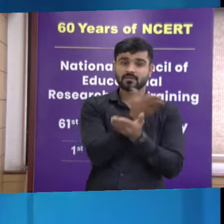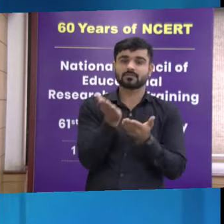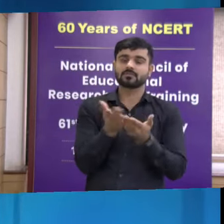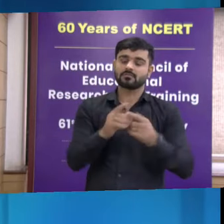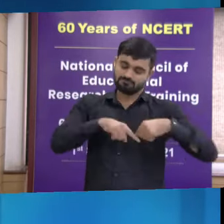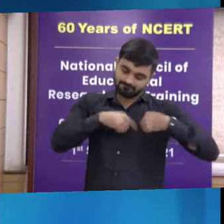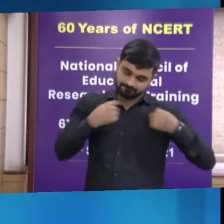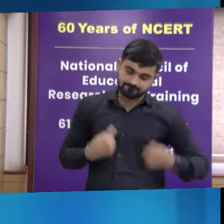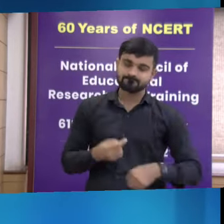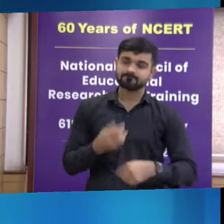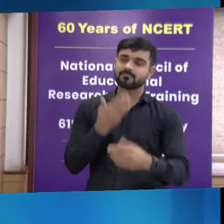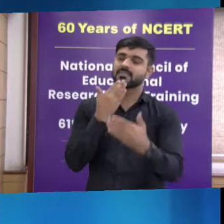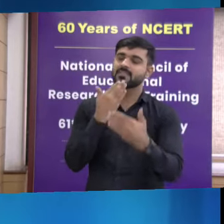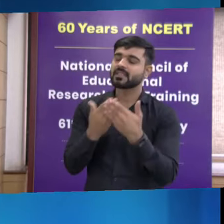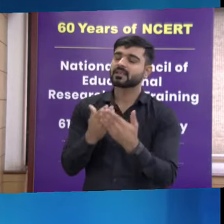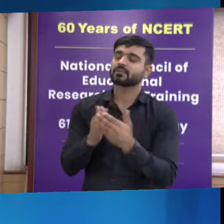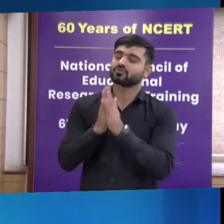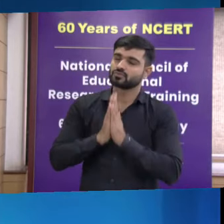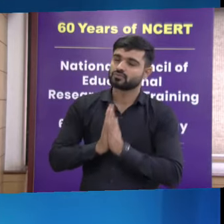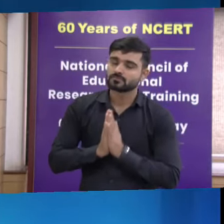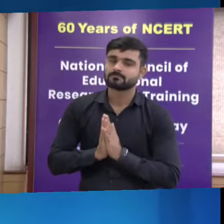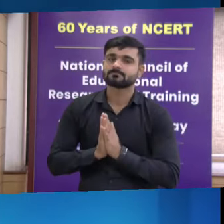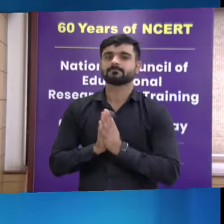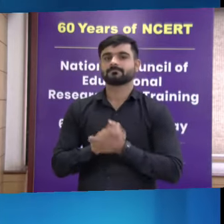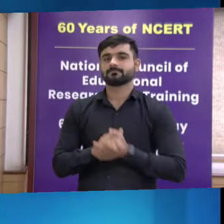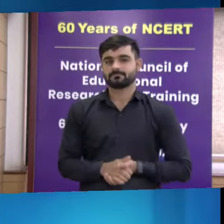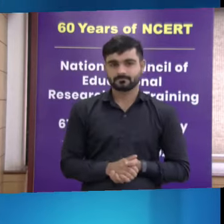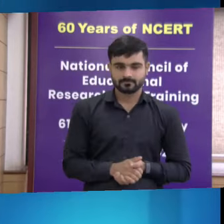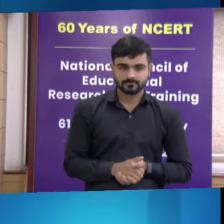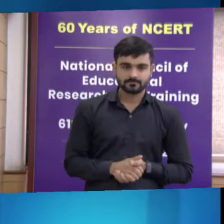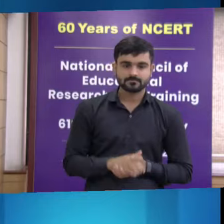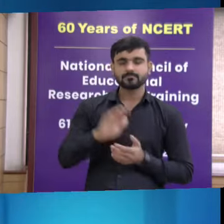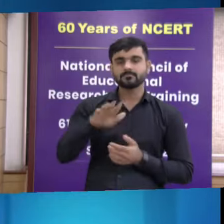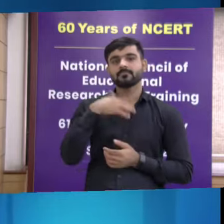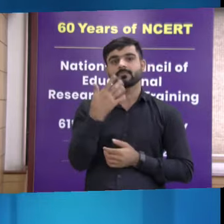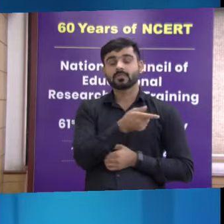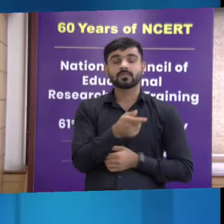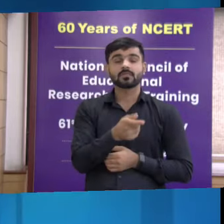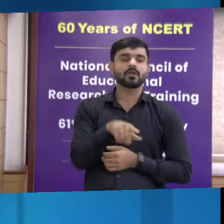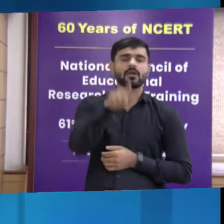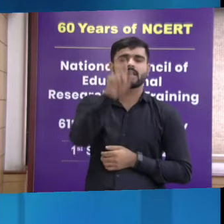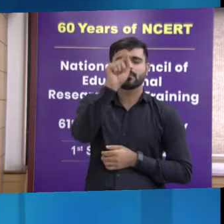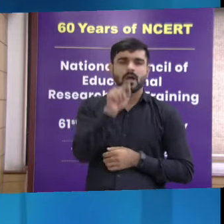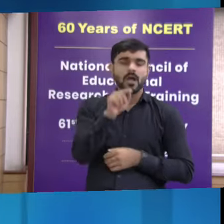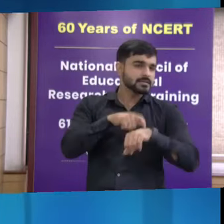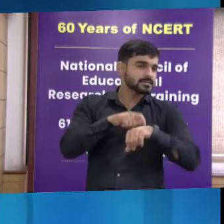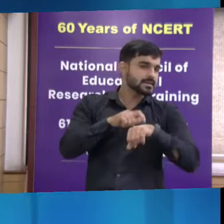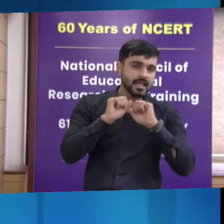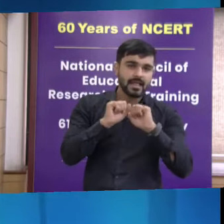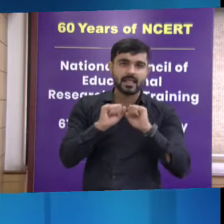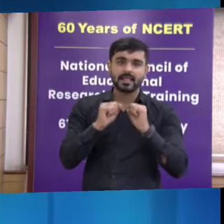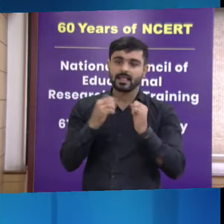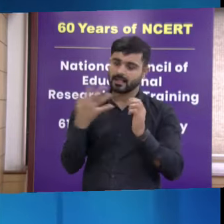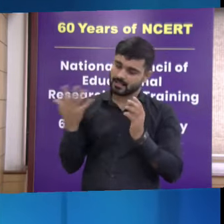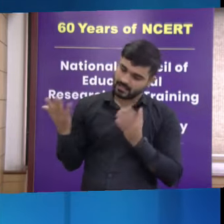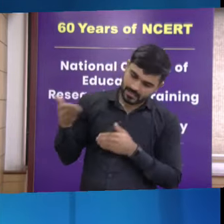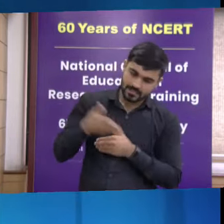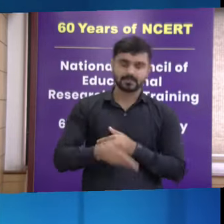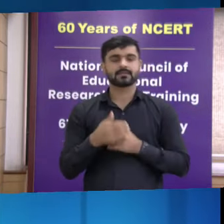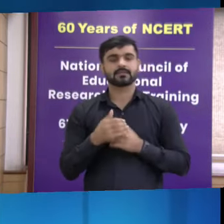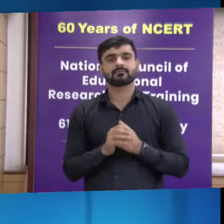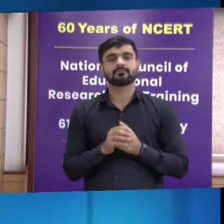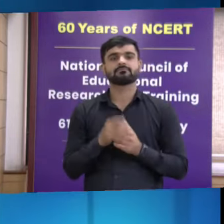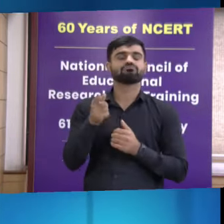हार्दिक अभिनंदन एवं धन्यवाद ज्ञापित करता हूं कि उन्होंने इस विषम परिस्थिति में भी यहां पर पहुंचकर